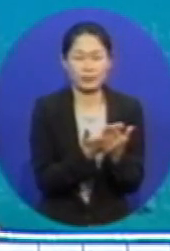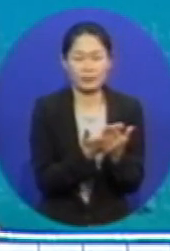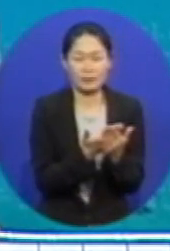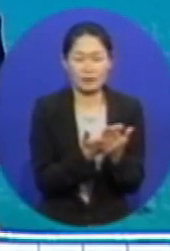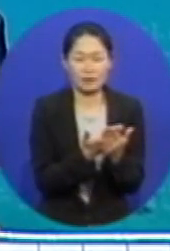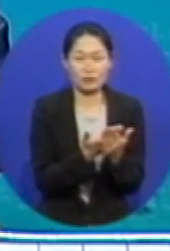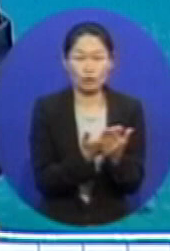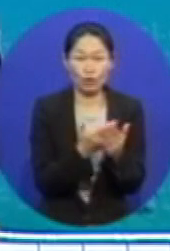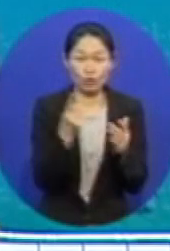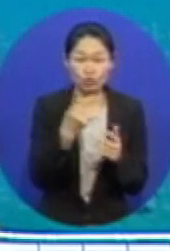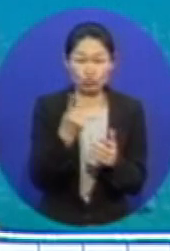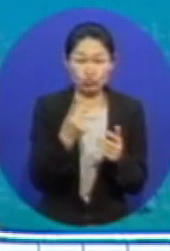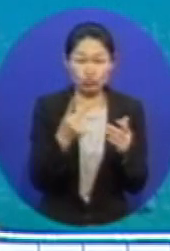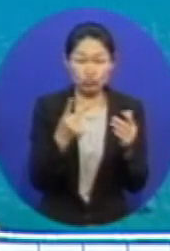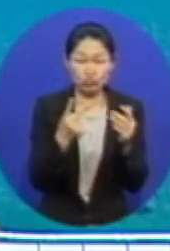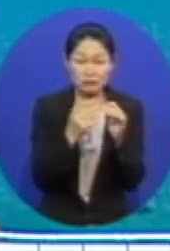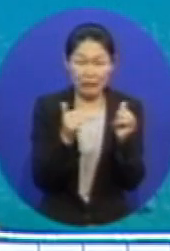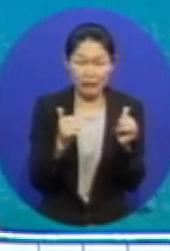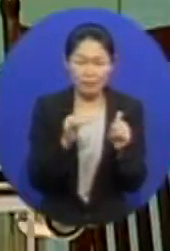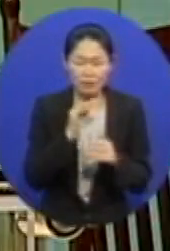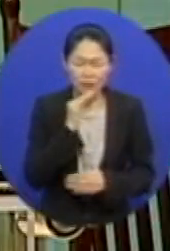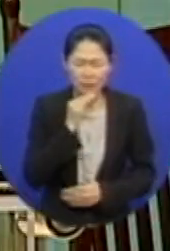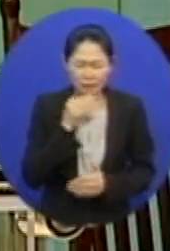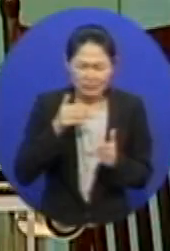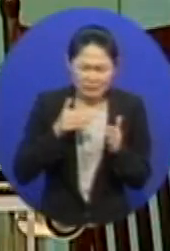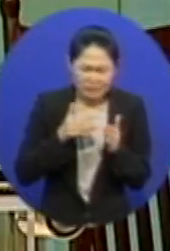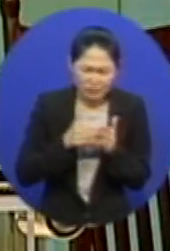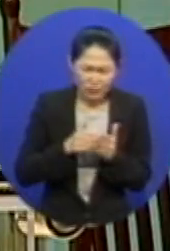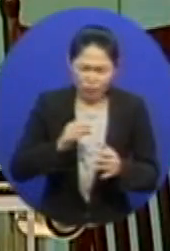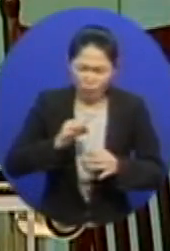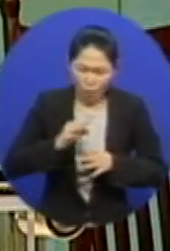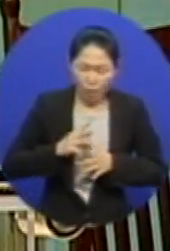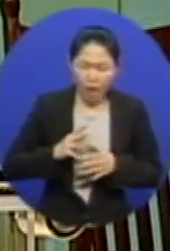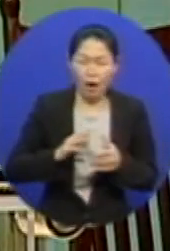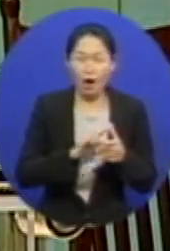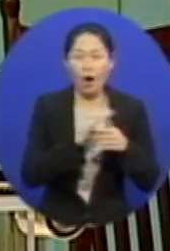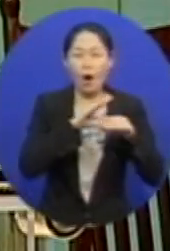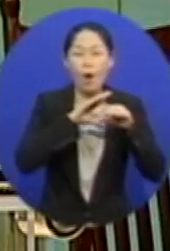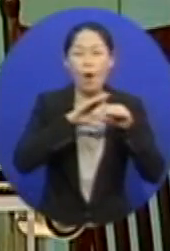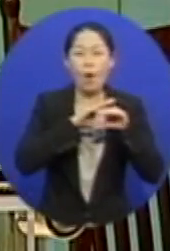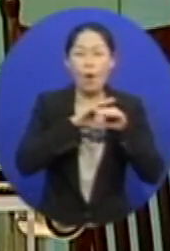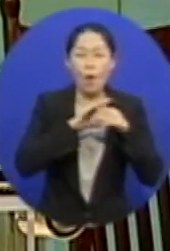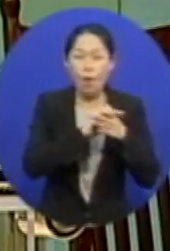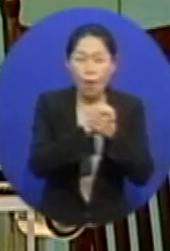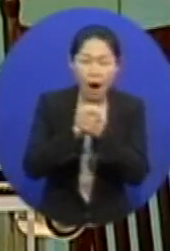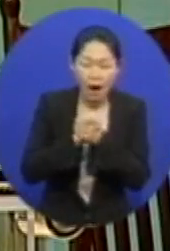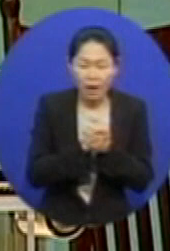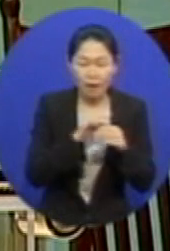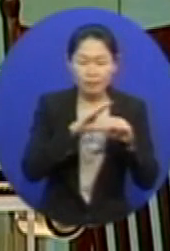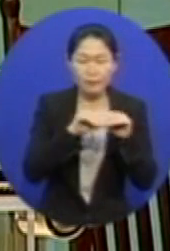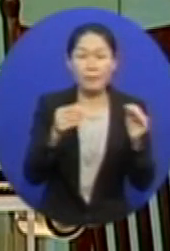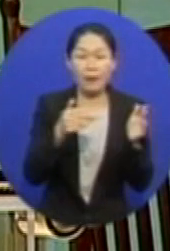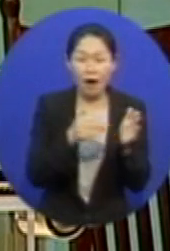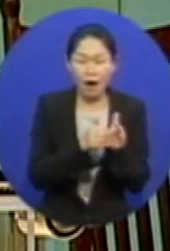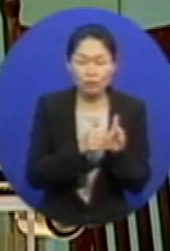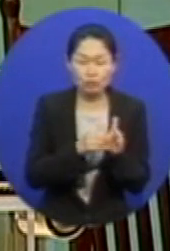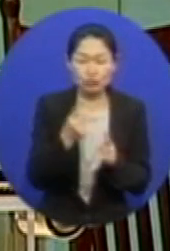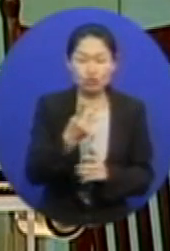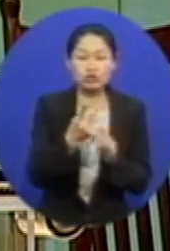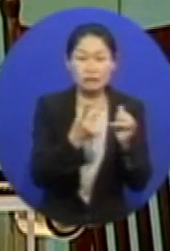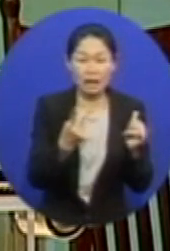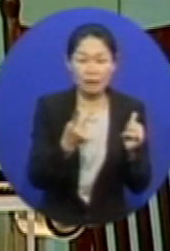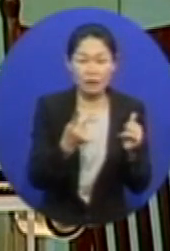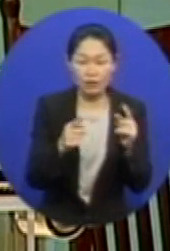그 두 사람 사이에 극적인 놀라운 화해 가 일어나고 그리고 그 둘이 다시 교회를 찾아 와서 모인